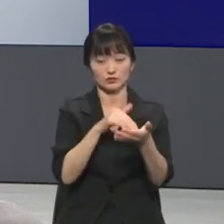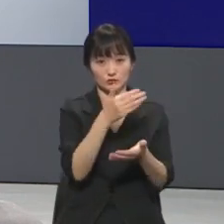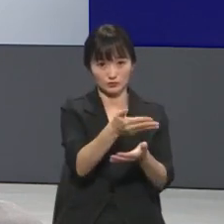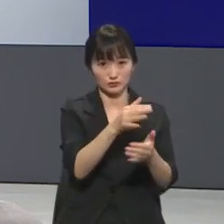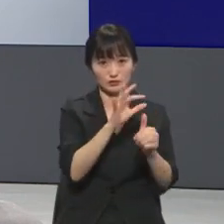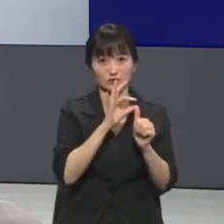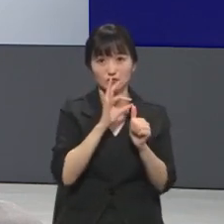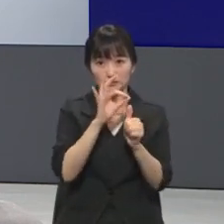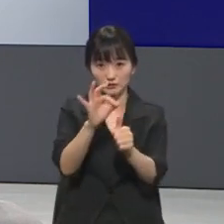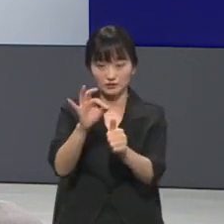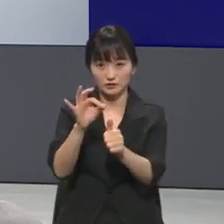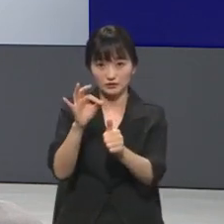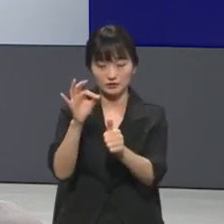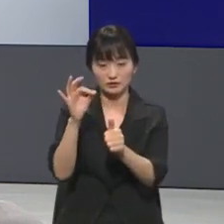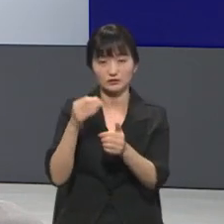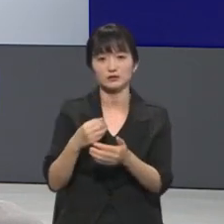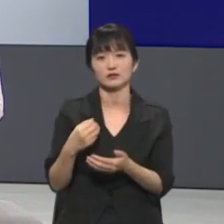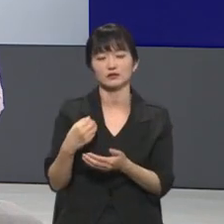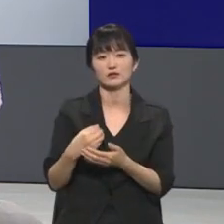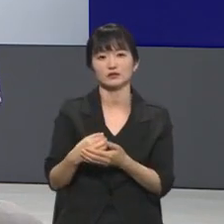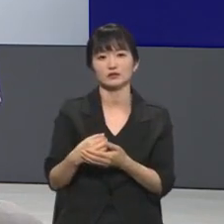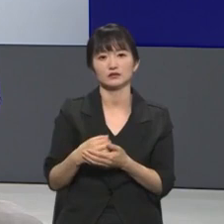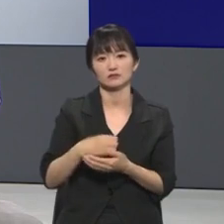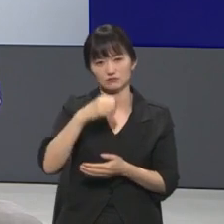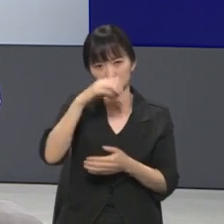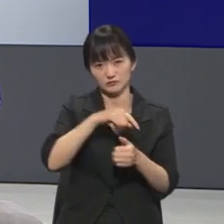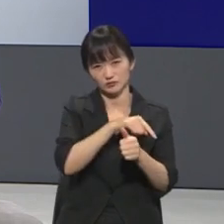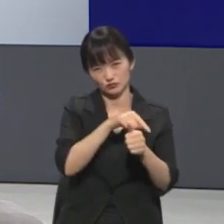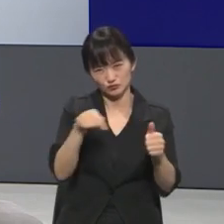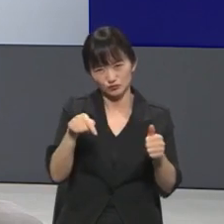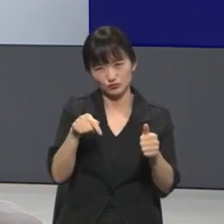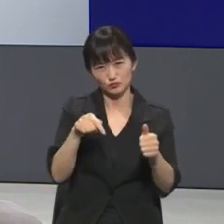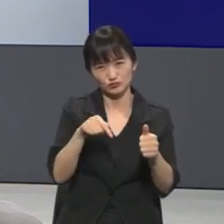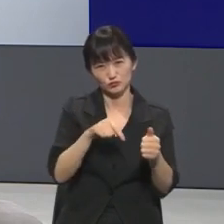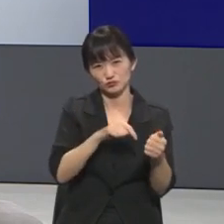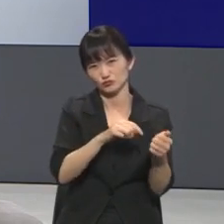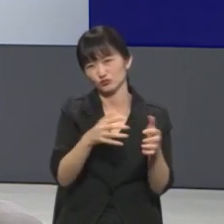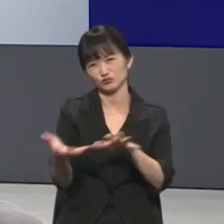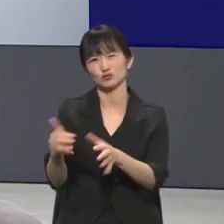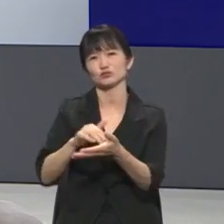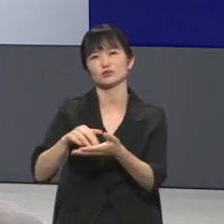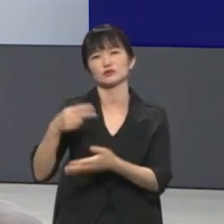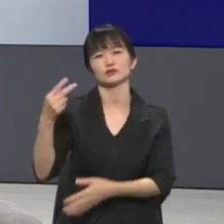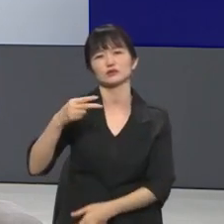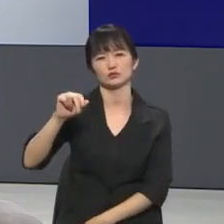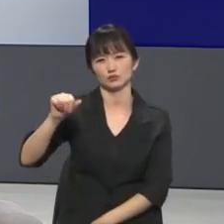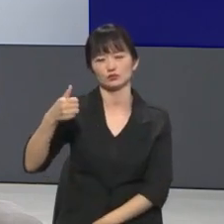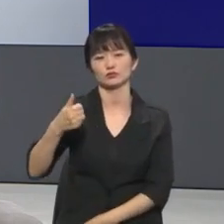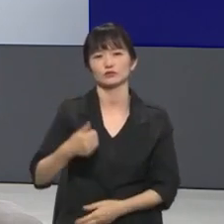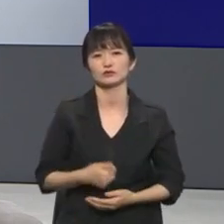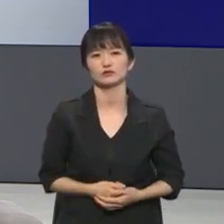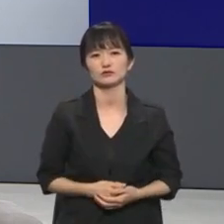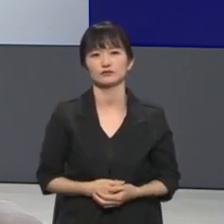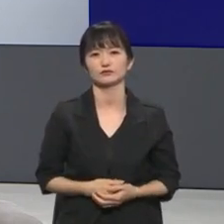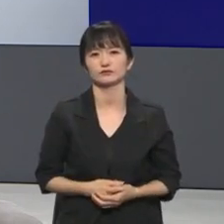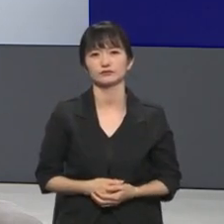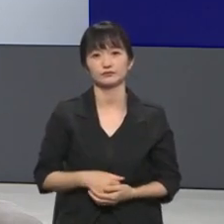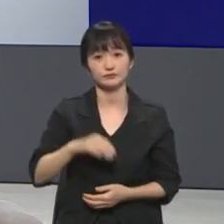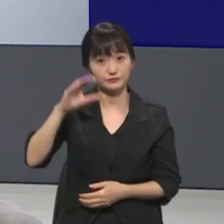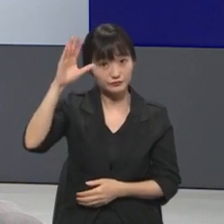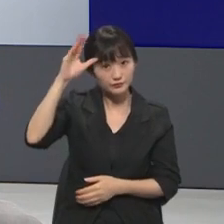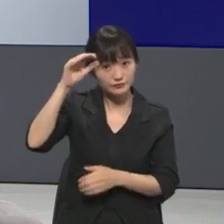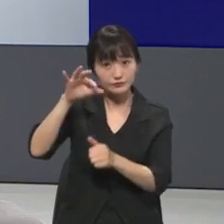반환되거나 입양 기증된 사례도 있지만 안락사되거나 방사된 숫자도 2,500여 마리에 달한다고 합니다. 자,